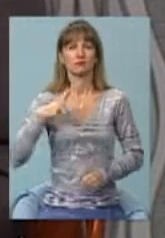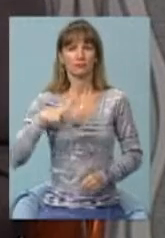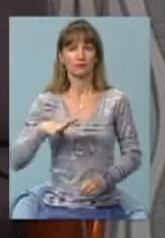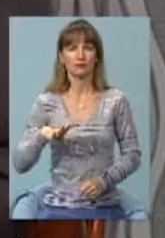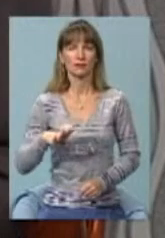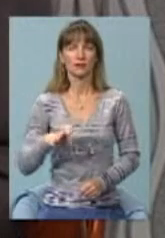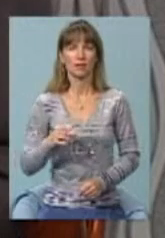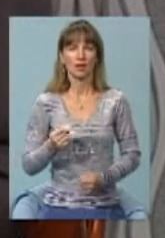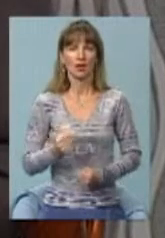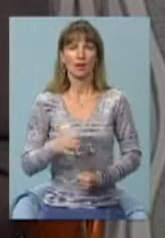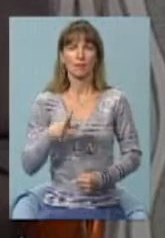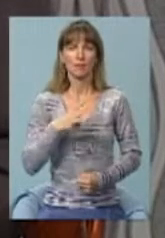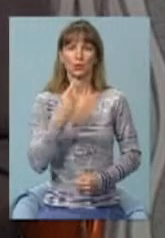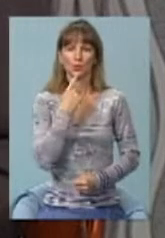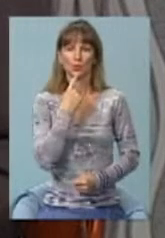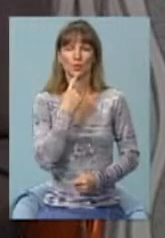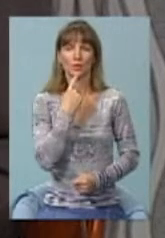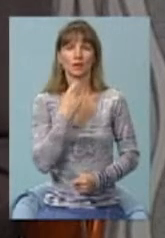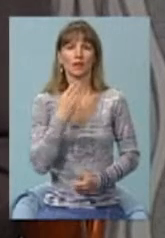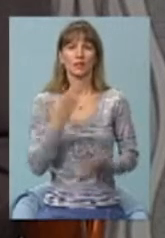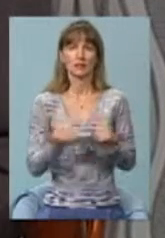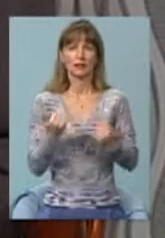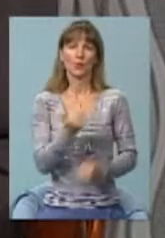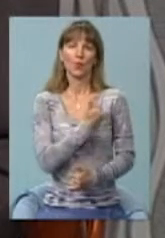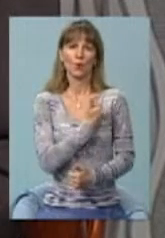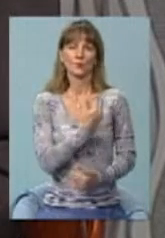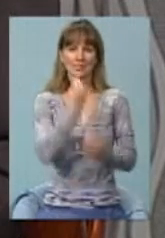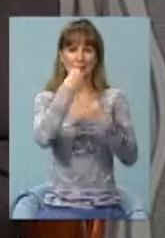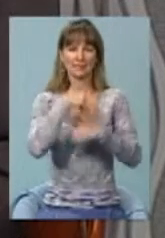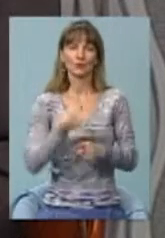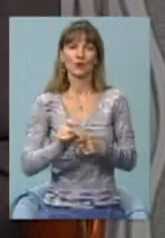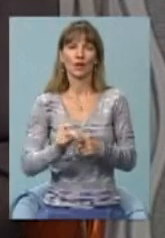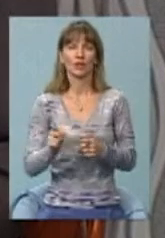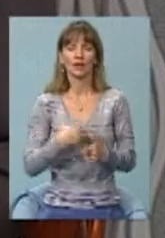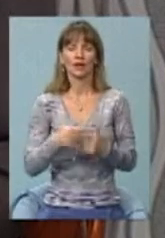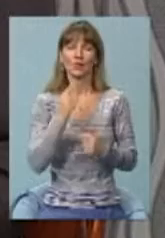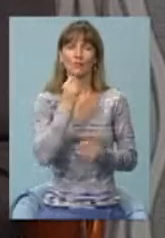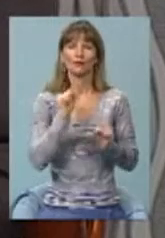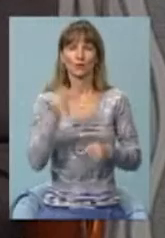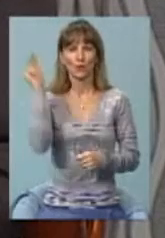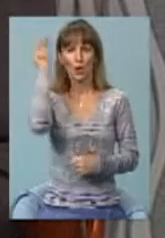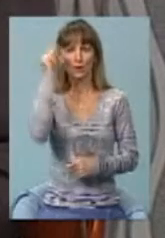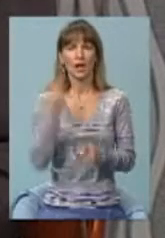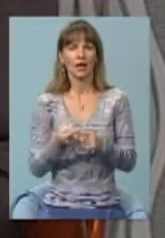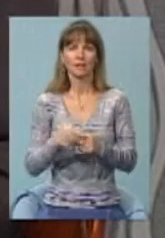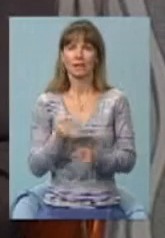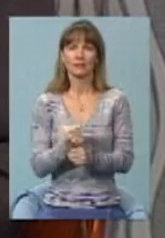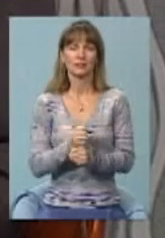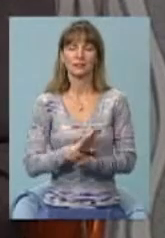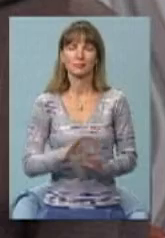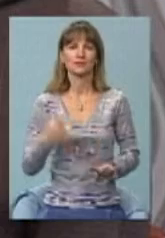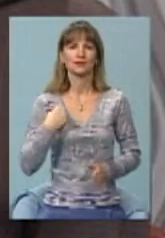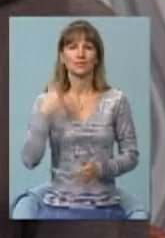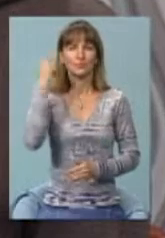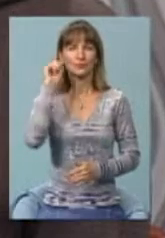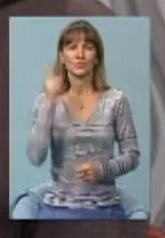можна навчитися стриманості? От якщо тобі сьогодні хочеться з'їсти там той саму ту шоколадку або цукерку, чи можна якось навчитися цього не робити? Мені здається,